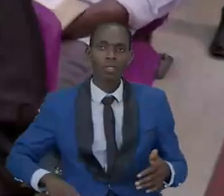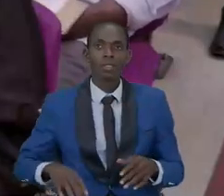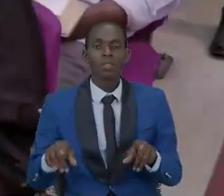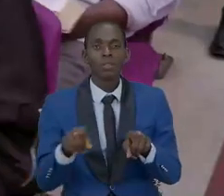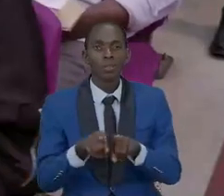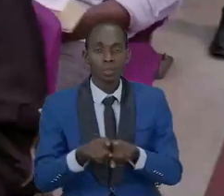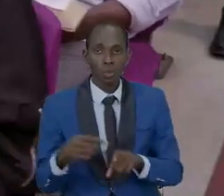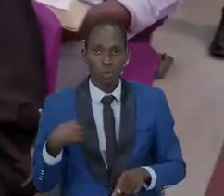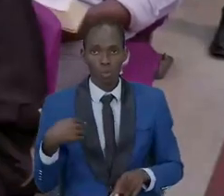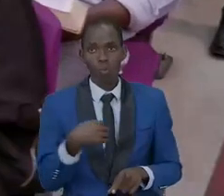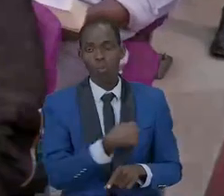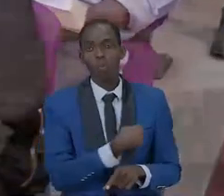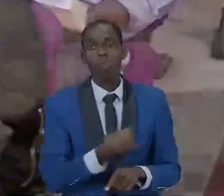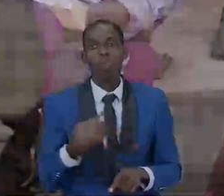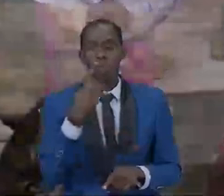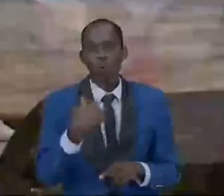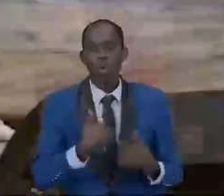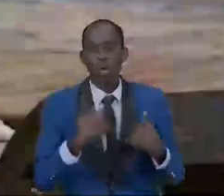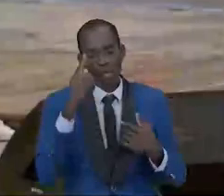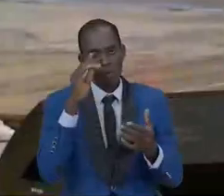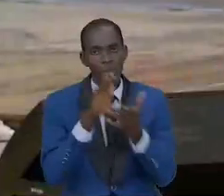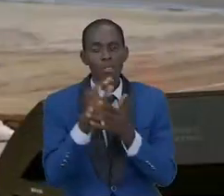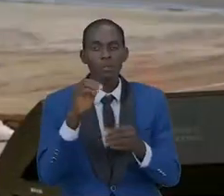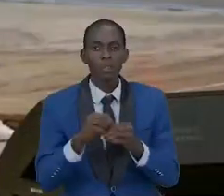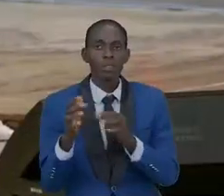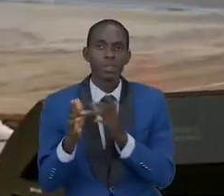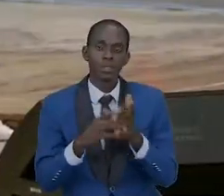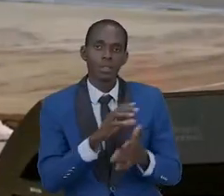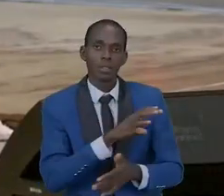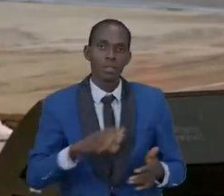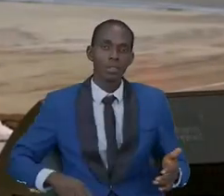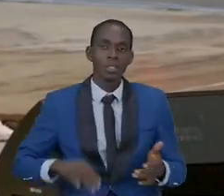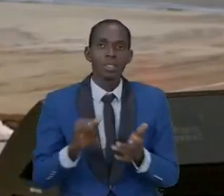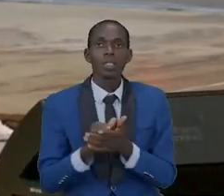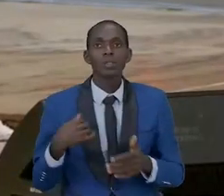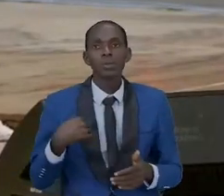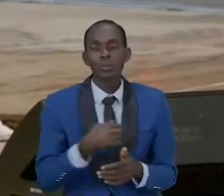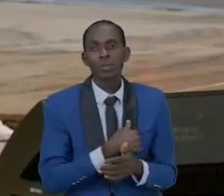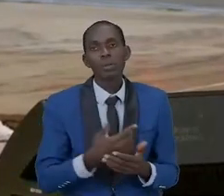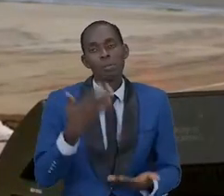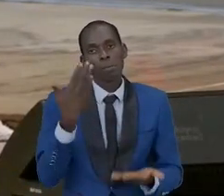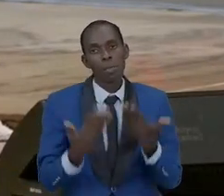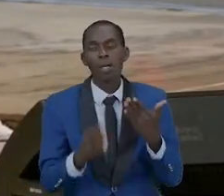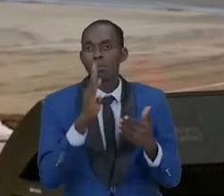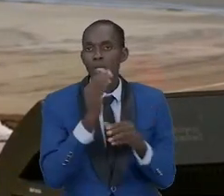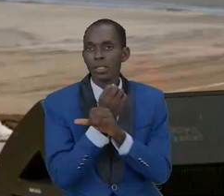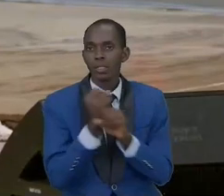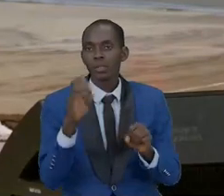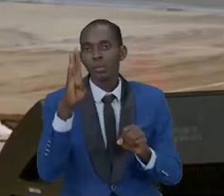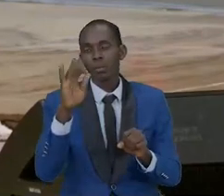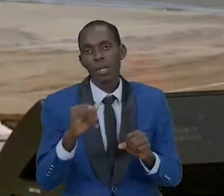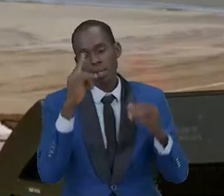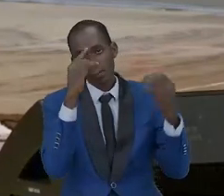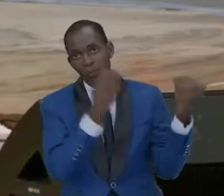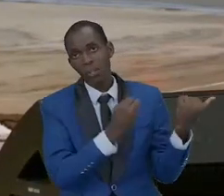nous avons cru en Jésus-Christ afin d'être justifié par la foi en Christ et